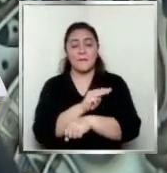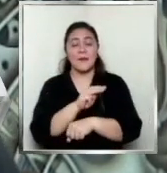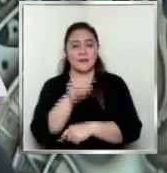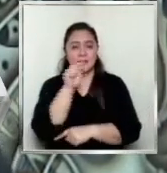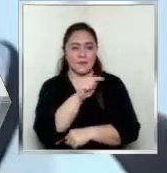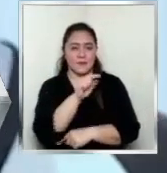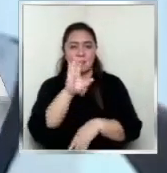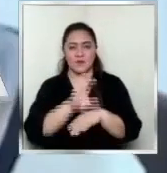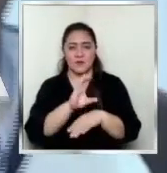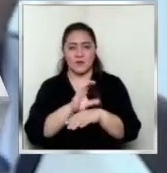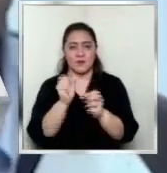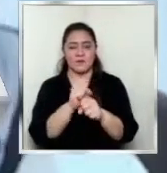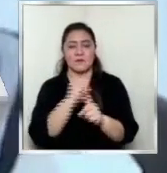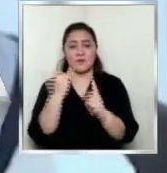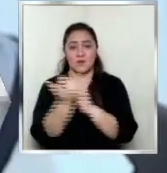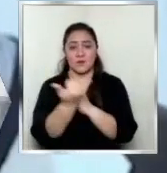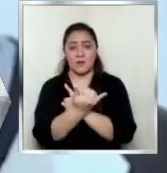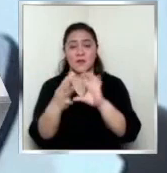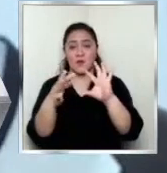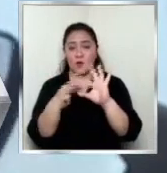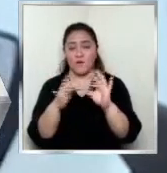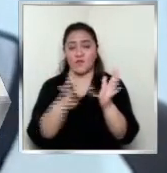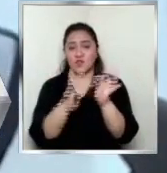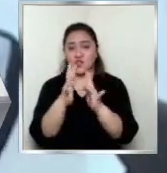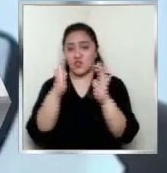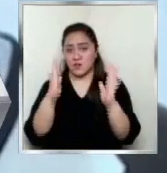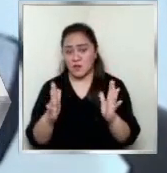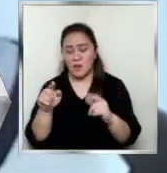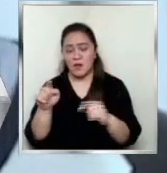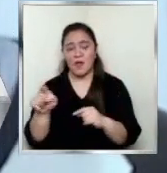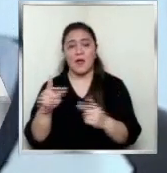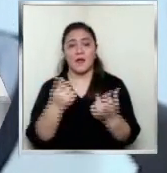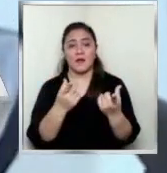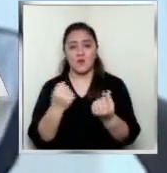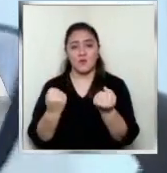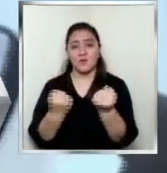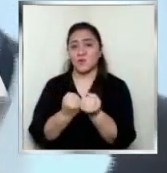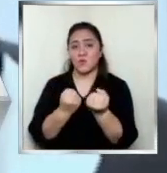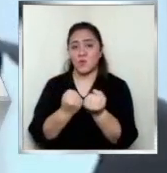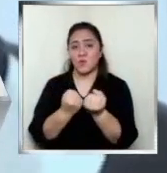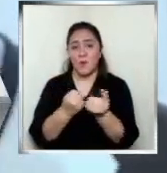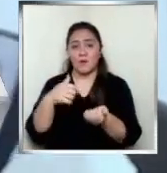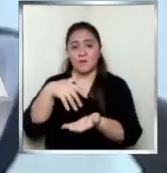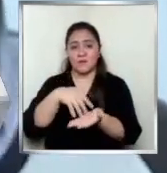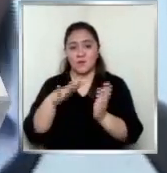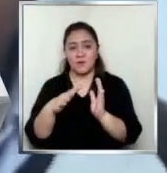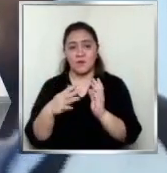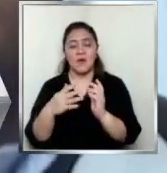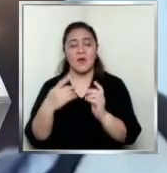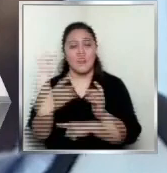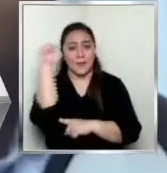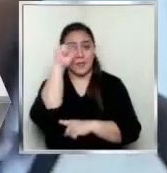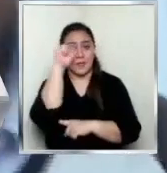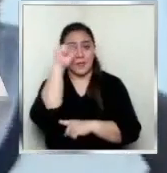Society of Jesus, helping out the na magpaaral noon ng 100 scholars, hopefully within